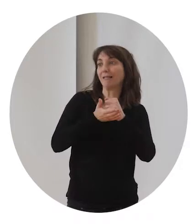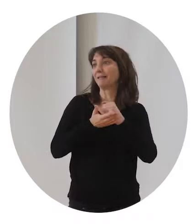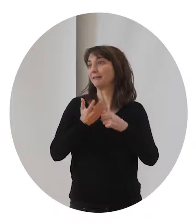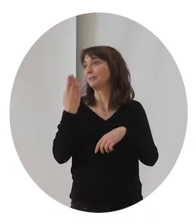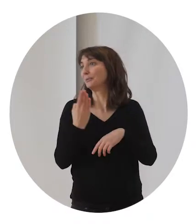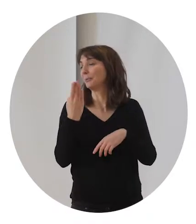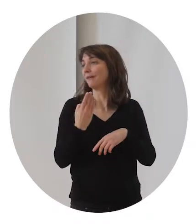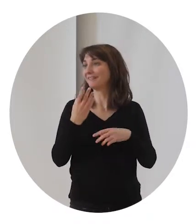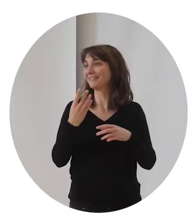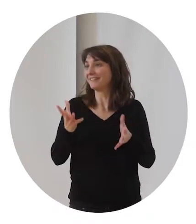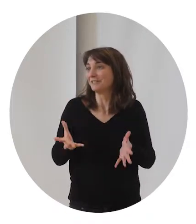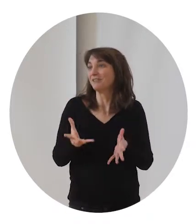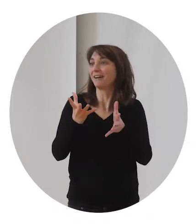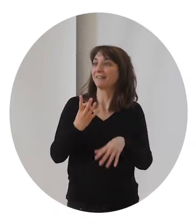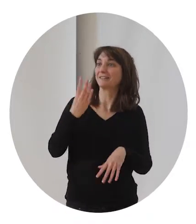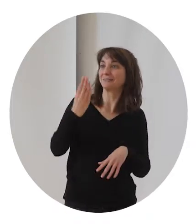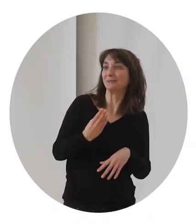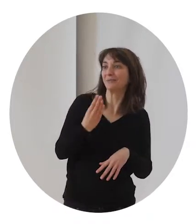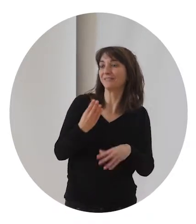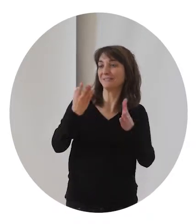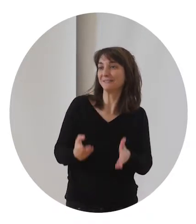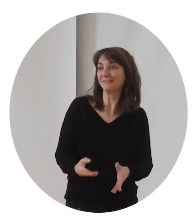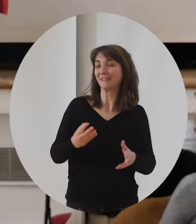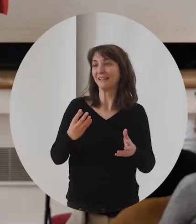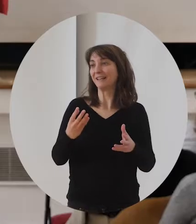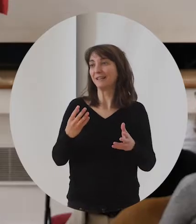et de l'aide et de